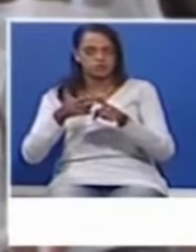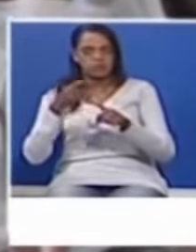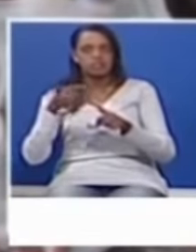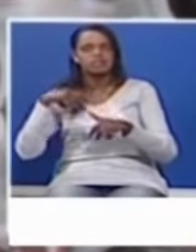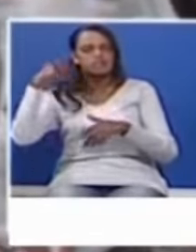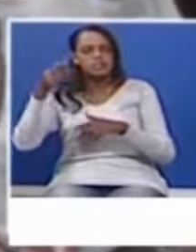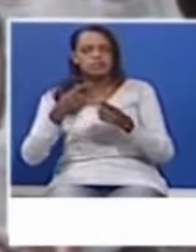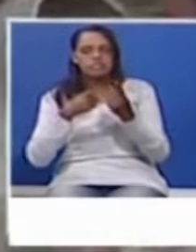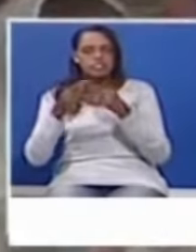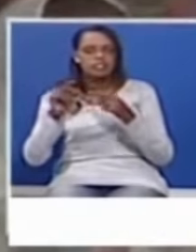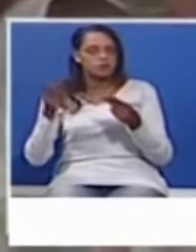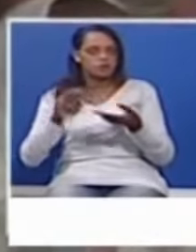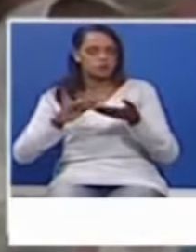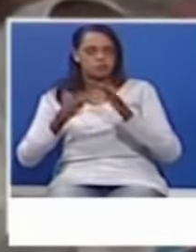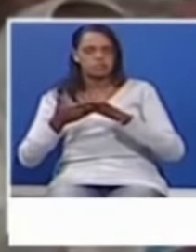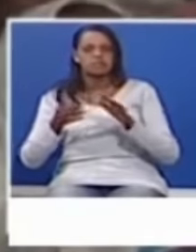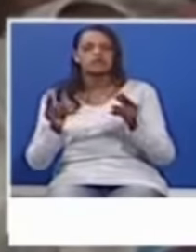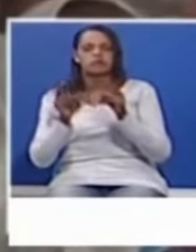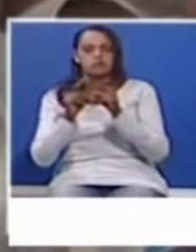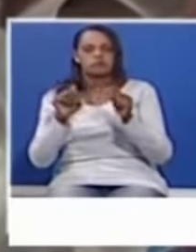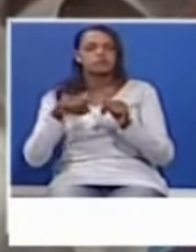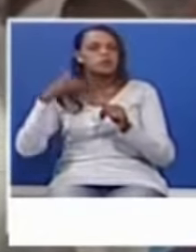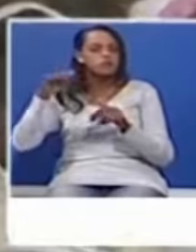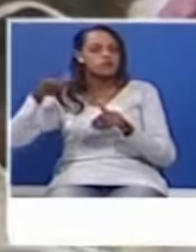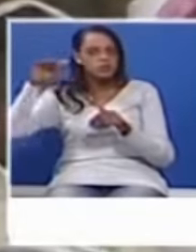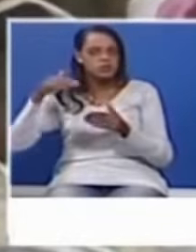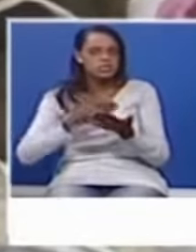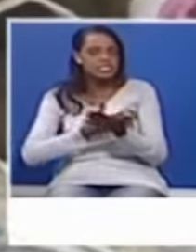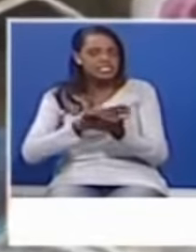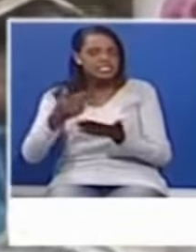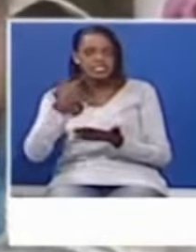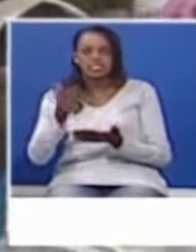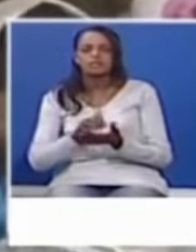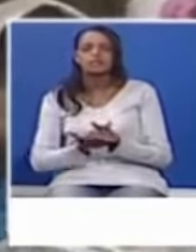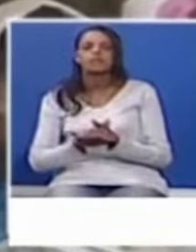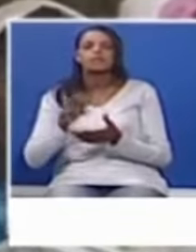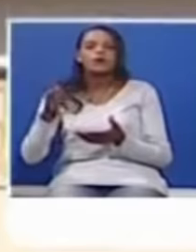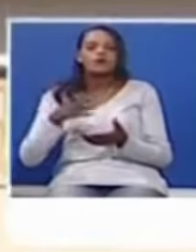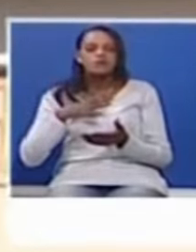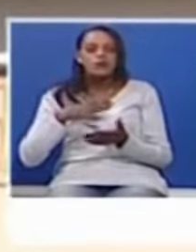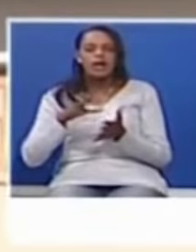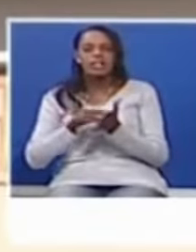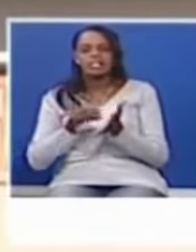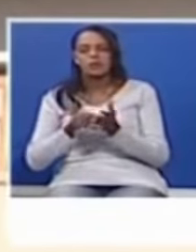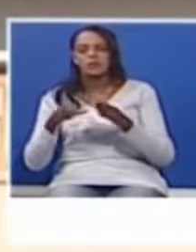ድሕሪ ምጥቃስ ተመሳሳሊ ርክባት በብፅብሑን በብደረጅኡን ክቐፅል ትላብየን እዚ ከምዚ ኢሉ እንከሎ ሃገራዊ ማሕበር ደቂ ኣንስትዮ ኤርትራ